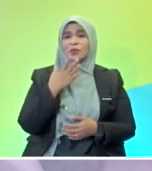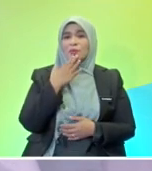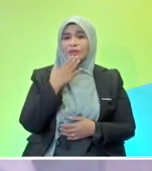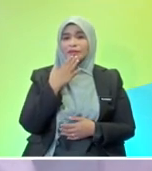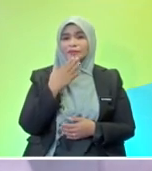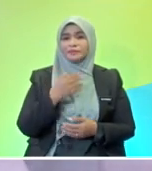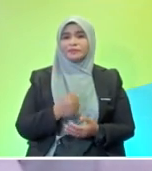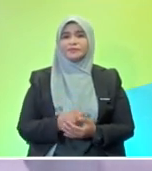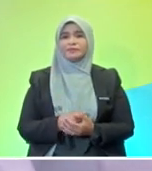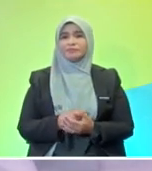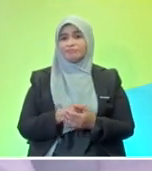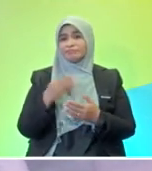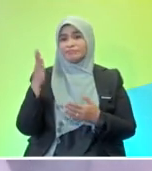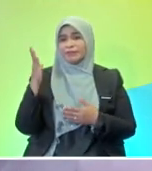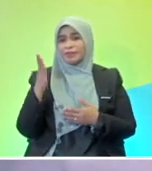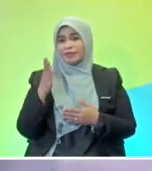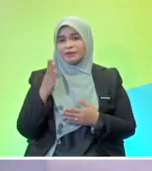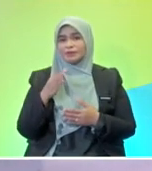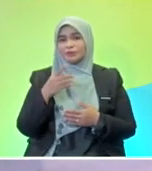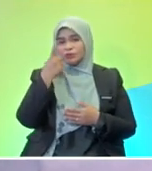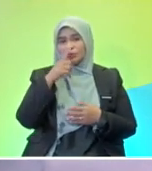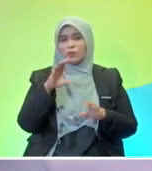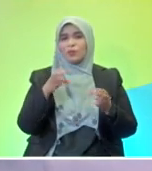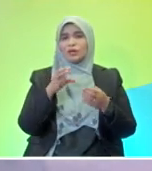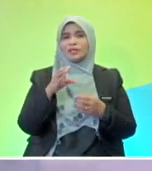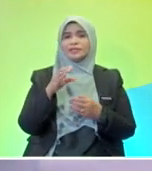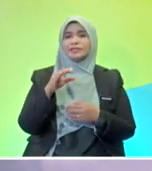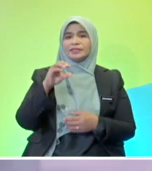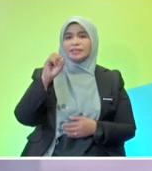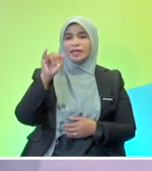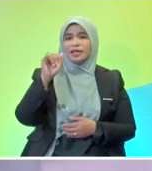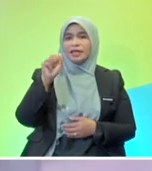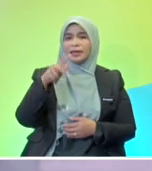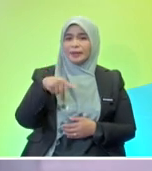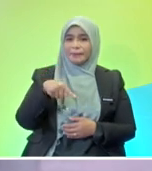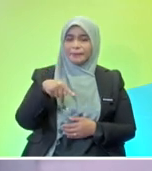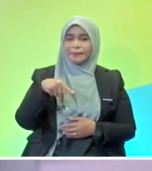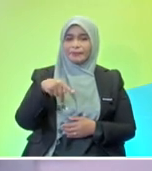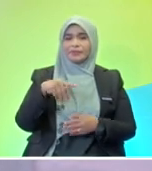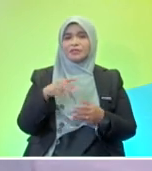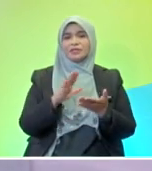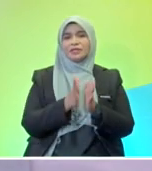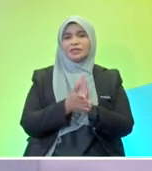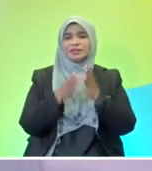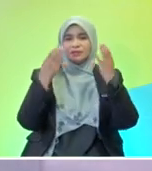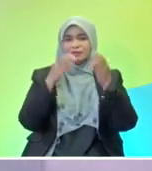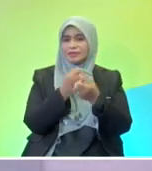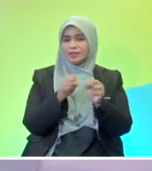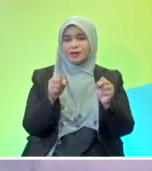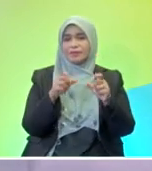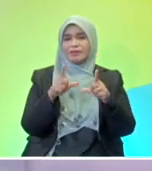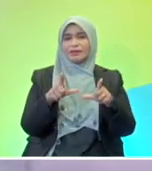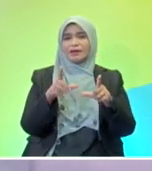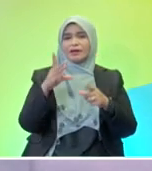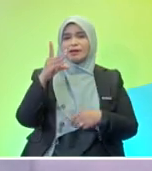ni. Yang ni kita nak buat dia punya sayap. Okey. Jadi cikgu dah siap-siap letakkan dawai di belakang dia. Kalau murid-murid